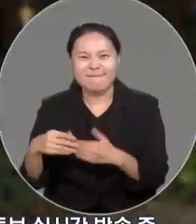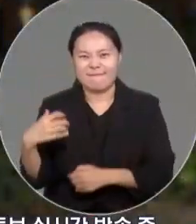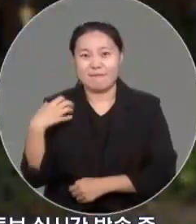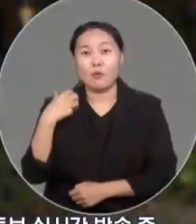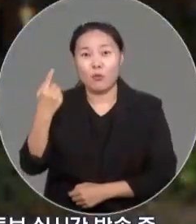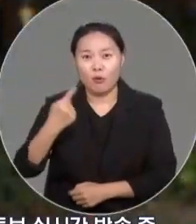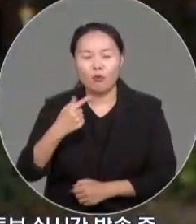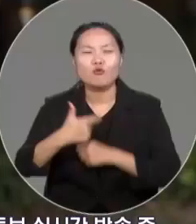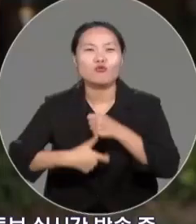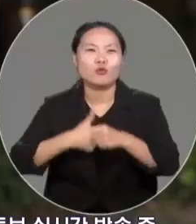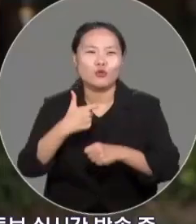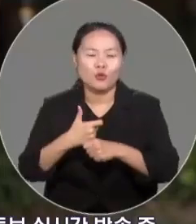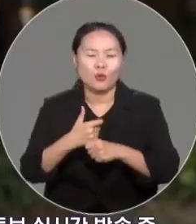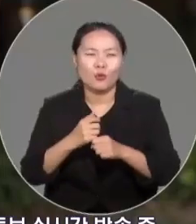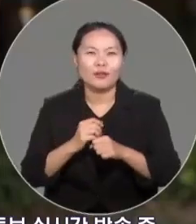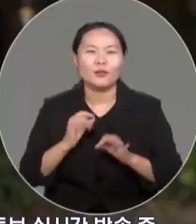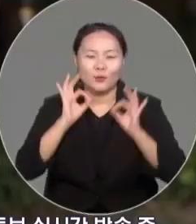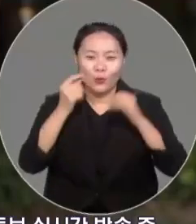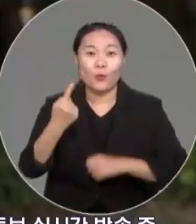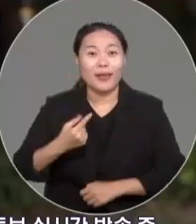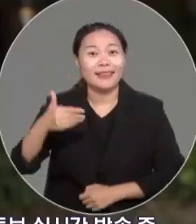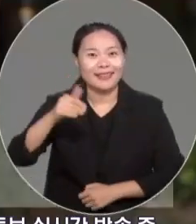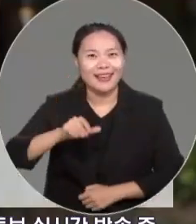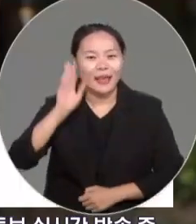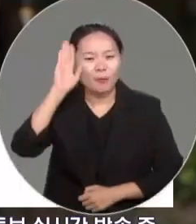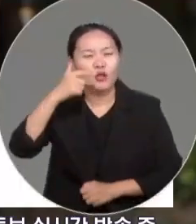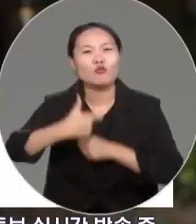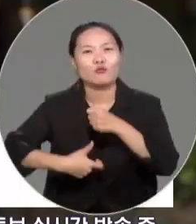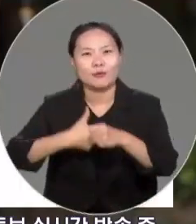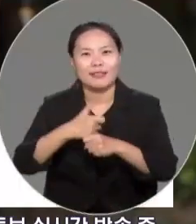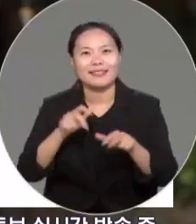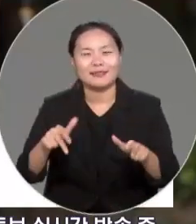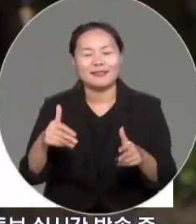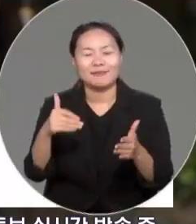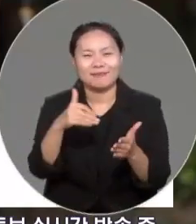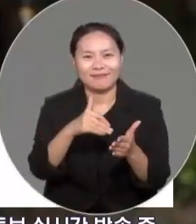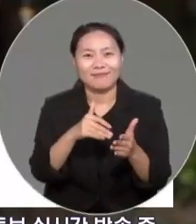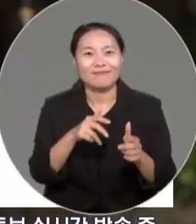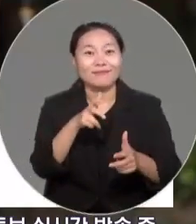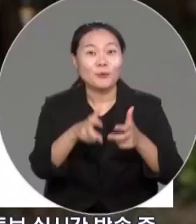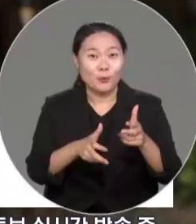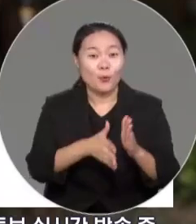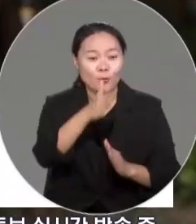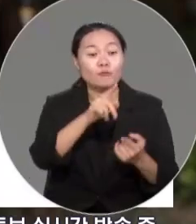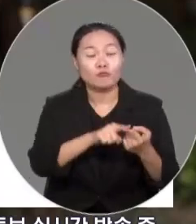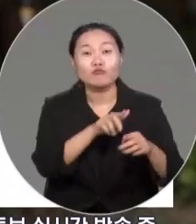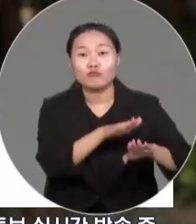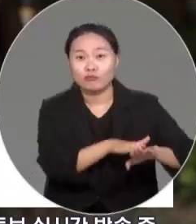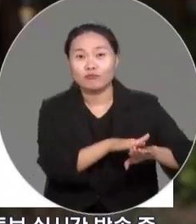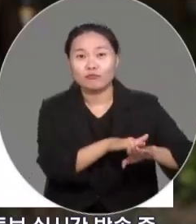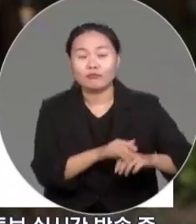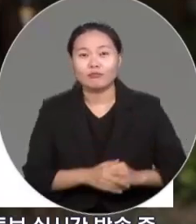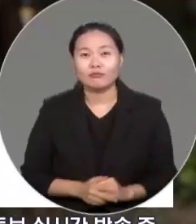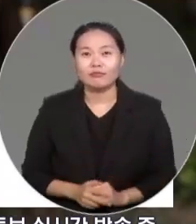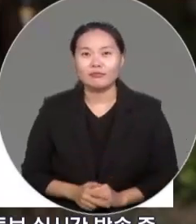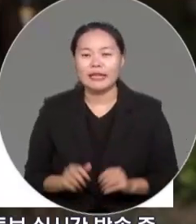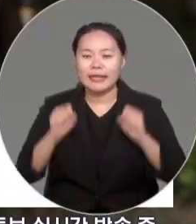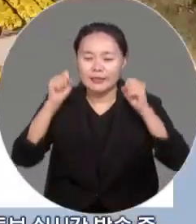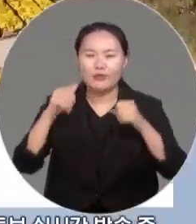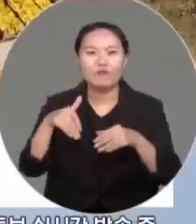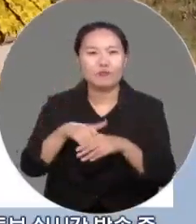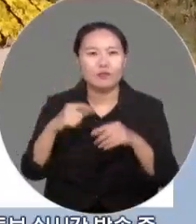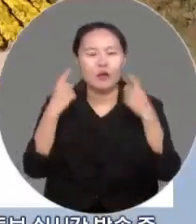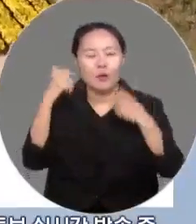동안 해왔는데요. 새로운 60년을 우리 이제는 공업도시는 공업도시대로 하면서 체육, 문화,